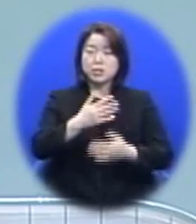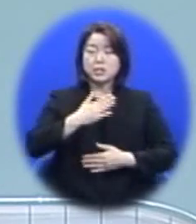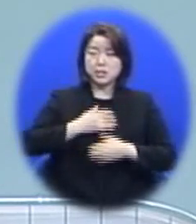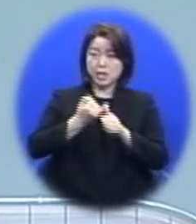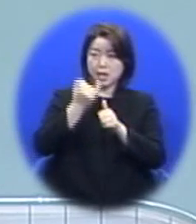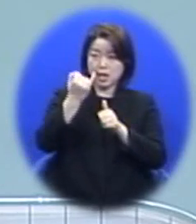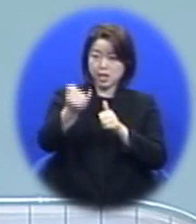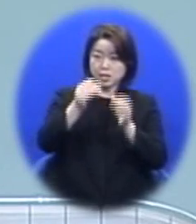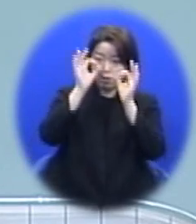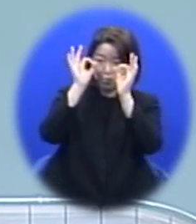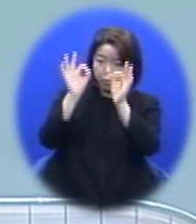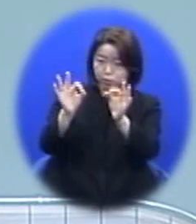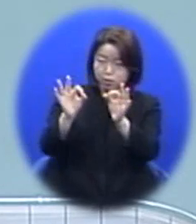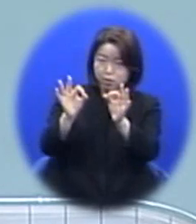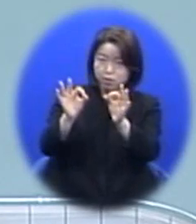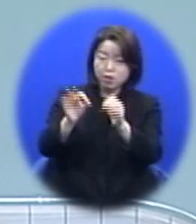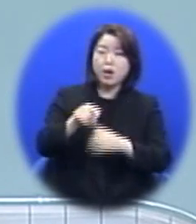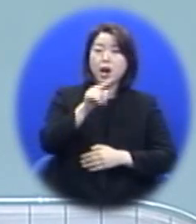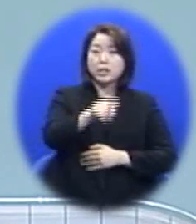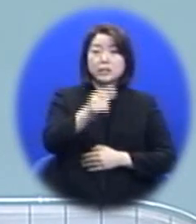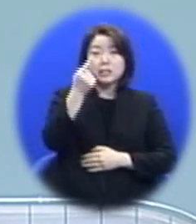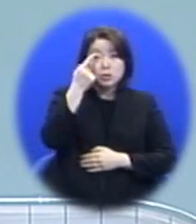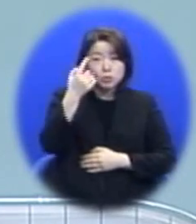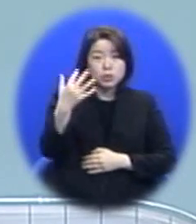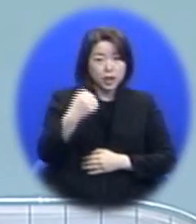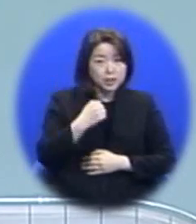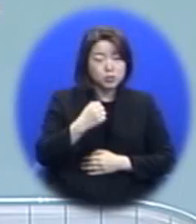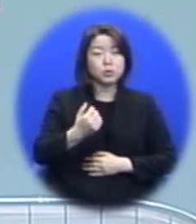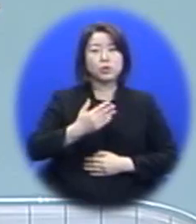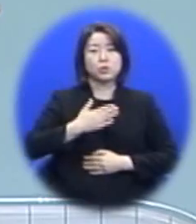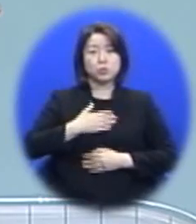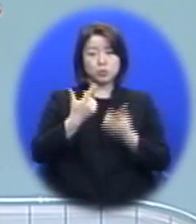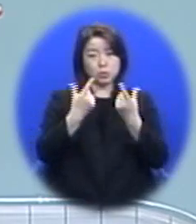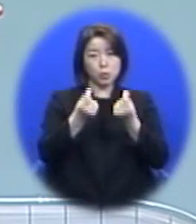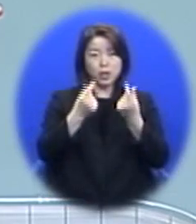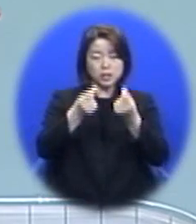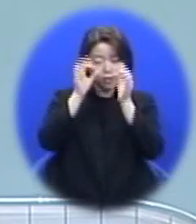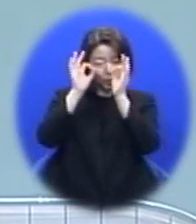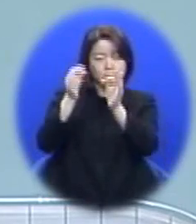아내를 보시는 눈, 그 눈으로 저도 보게 되더라고요.